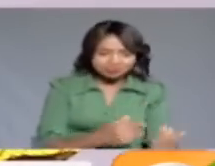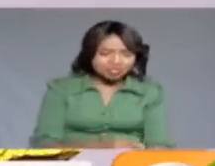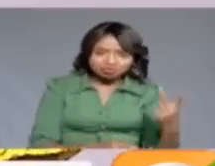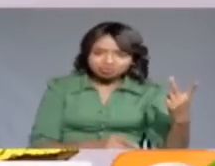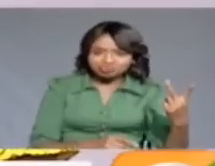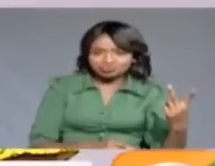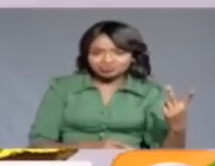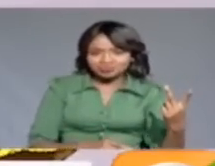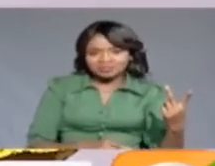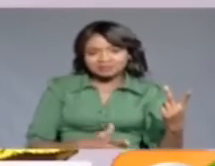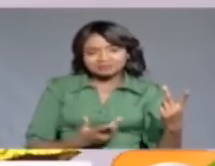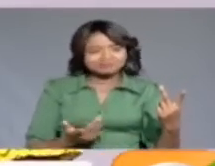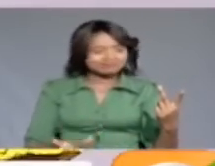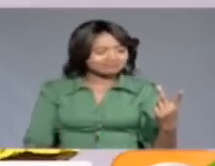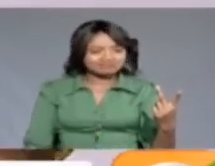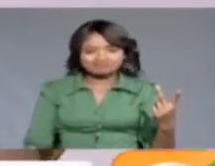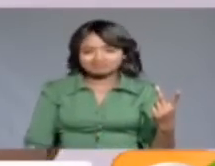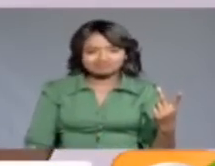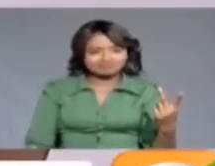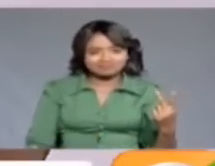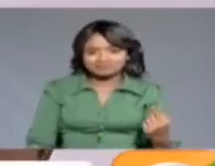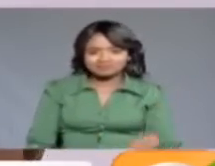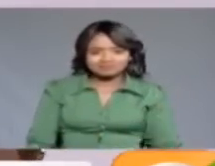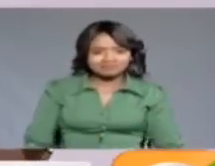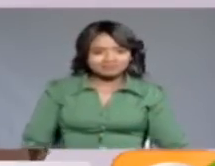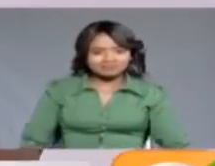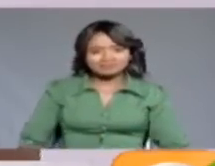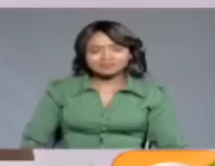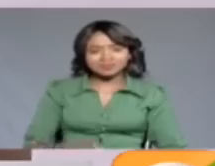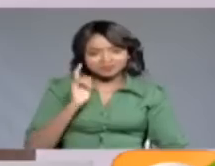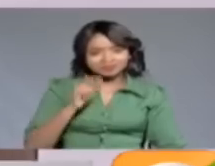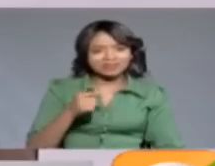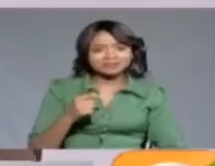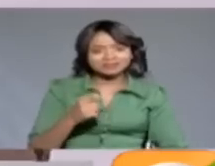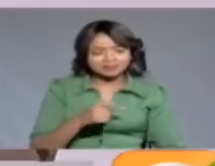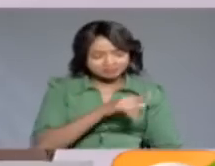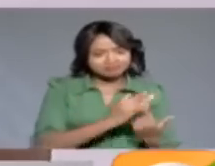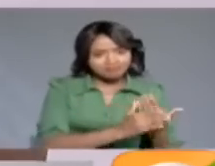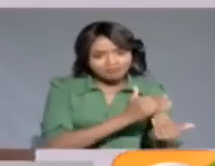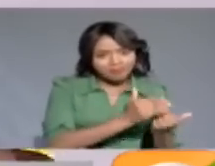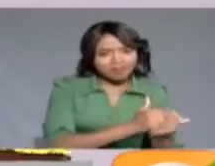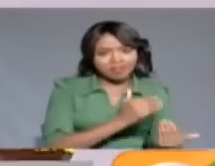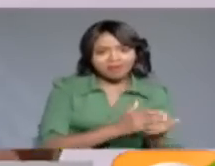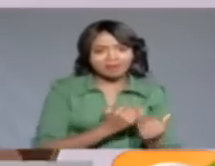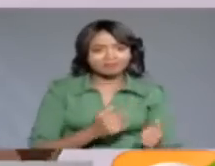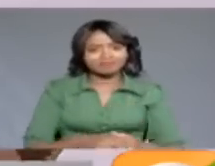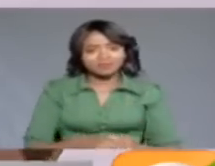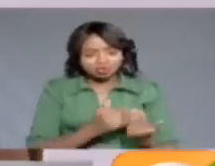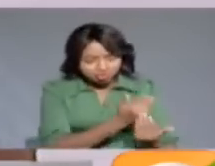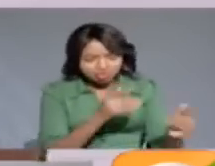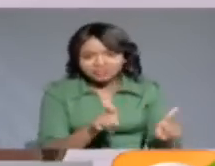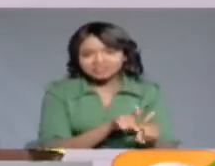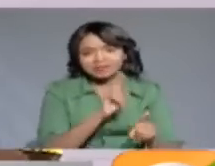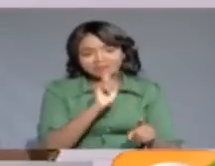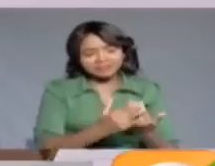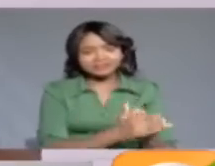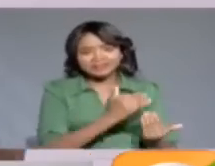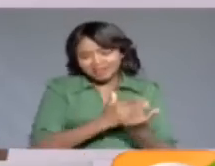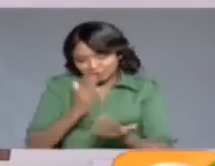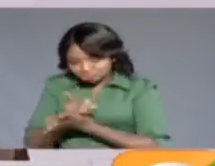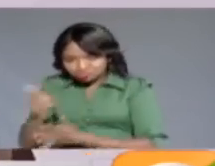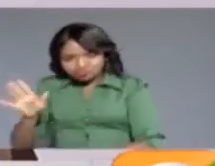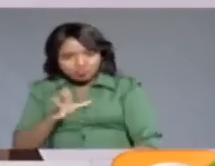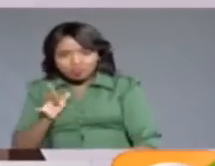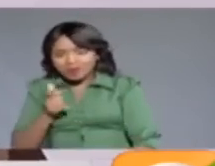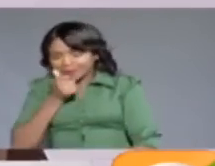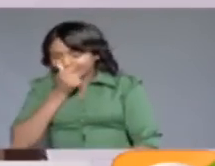mtoto wa wenyewe, ashazalishwa watoto wawili. Sasa lazima alelewe. Lazima watoto wake washughulikiwe. Kwa hivyo na uchungu wote, toa